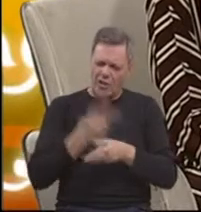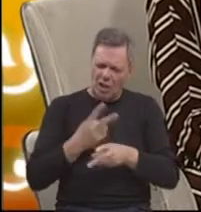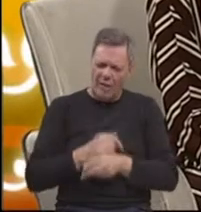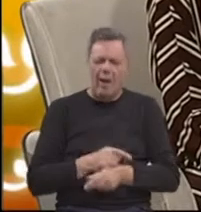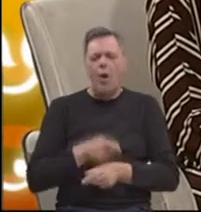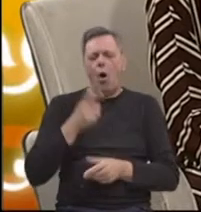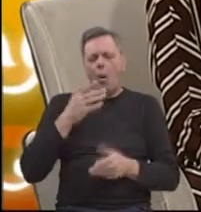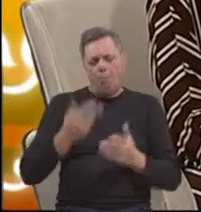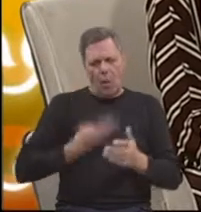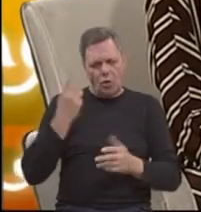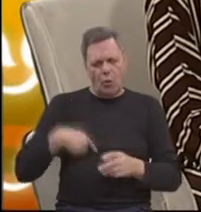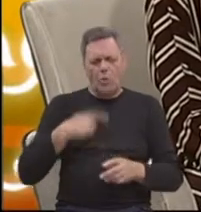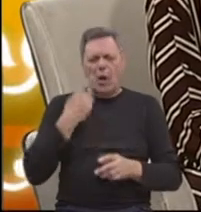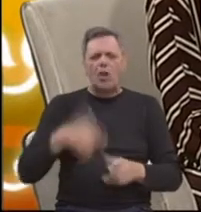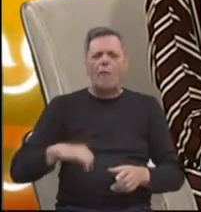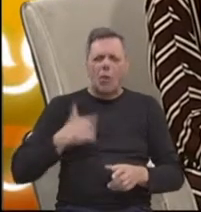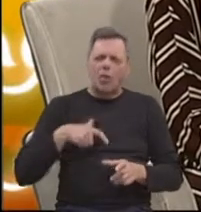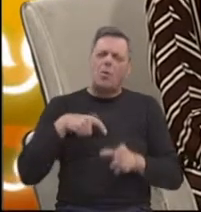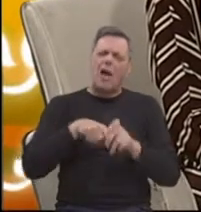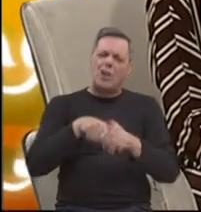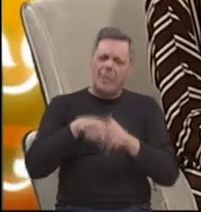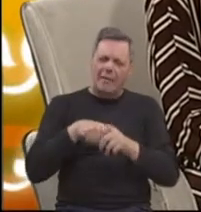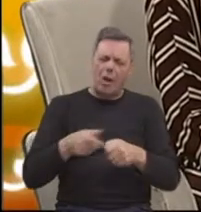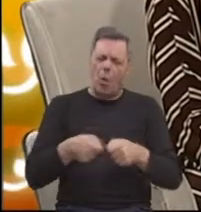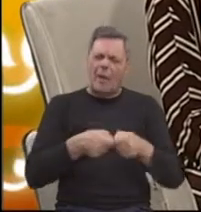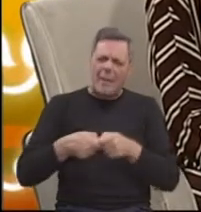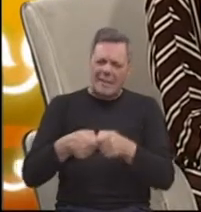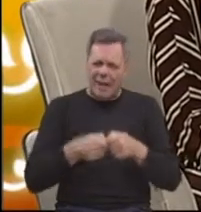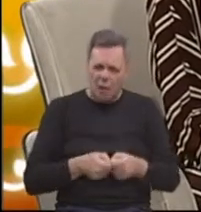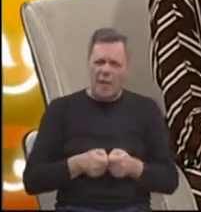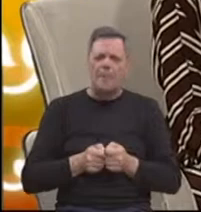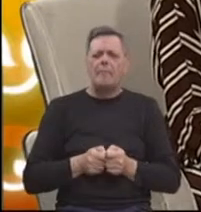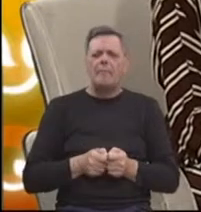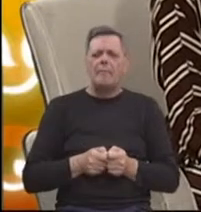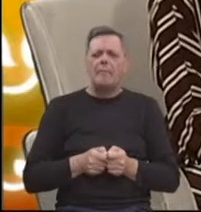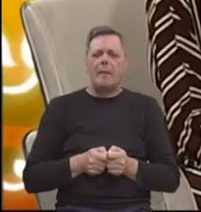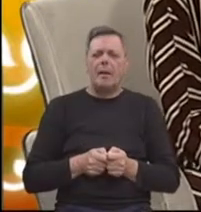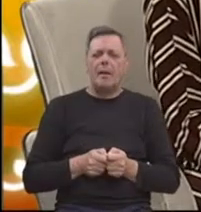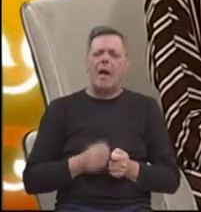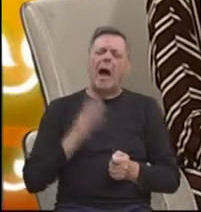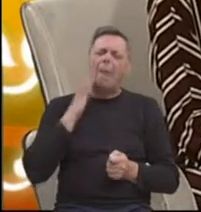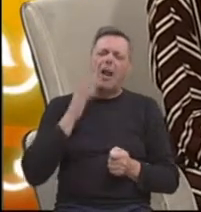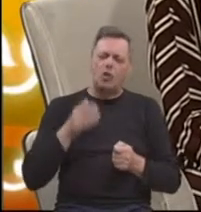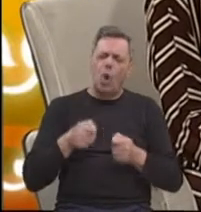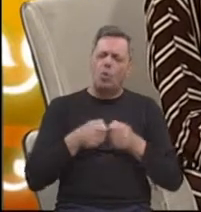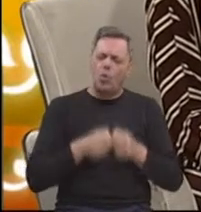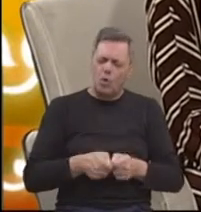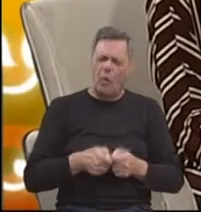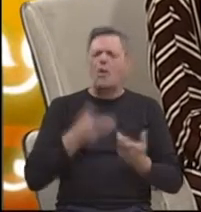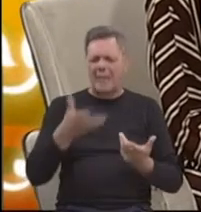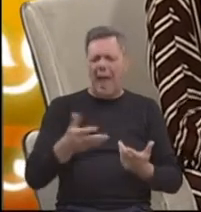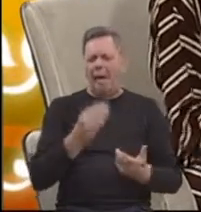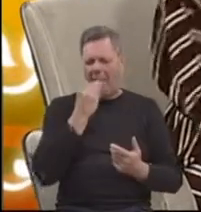ponosom reći da ove godine su naši partneri u organizaciji kongresa Aspen, dakle za Američko društvo za enteralnu